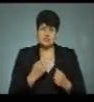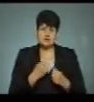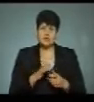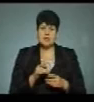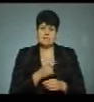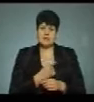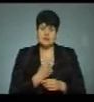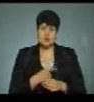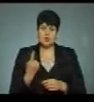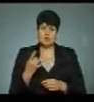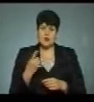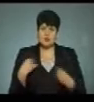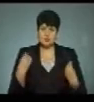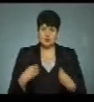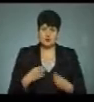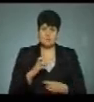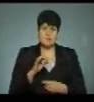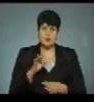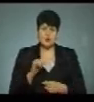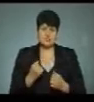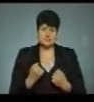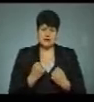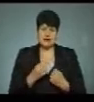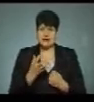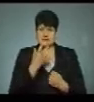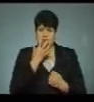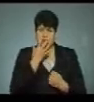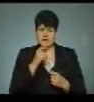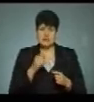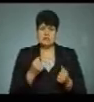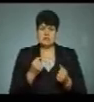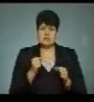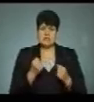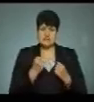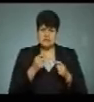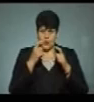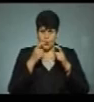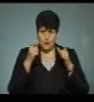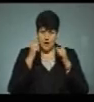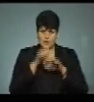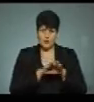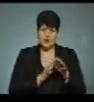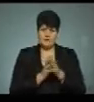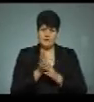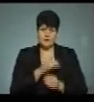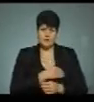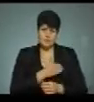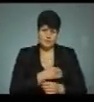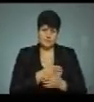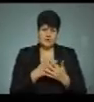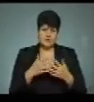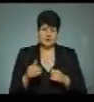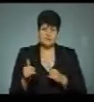а саме одноразові костюми біозахисту, респіратори, захисні окуляри, рукавиці, дистанційні термометри, тонометри, щоб